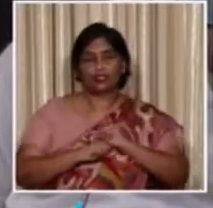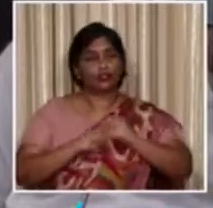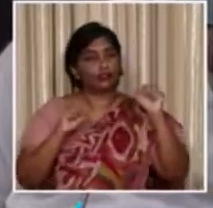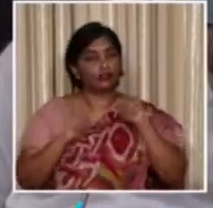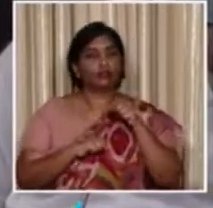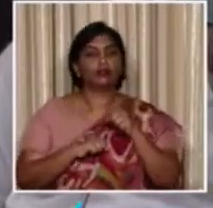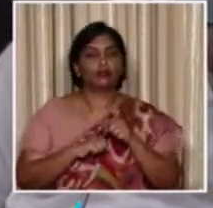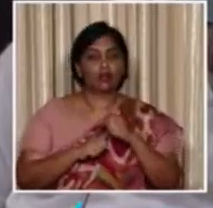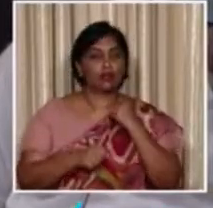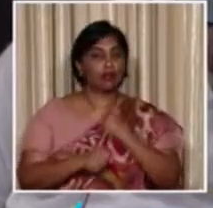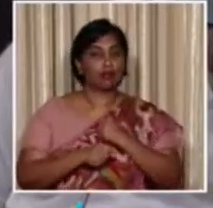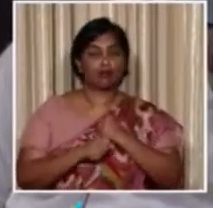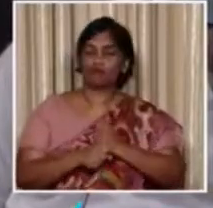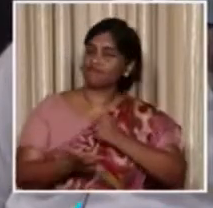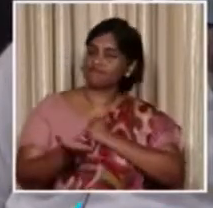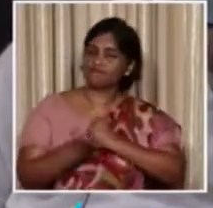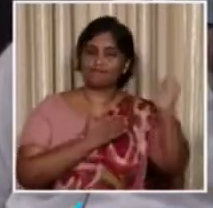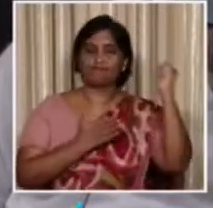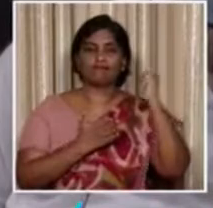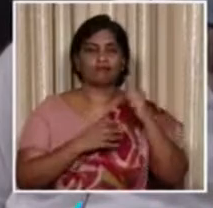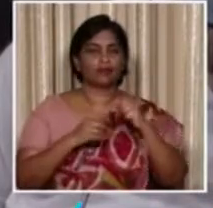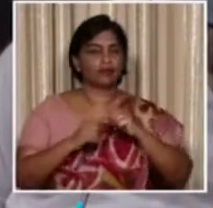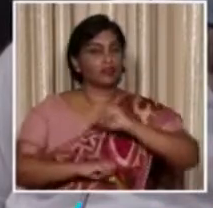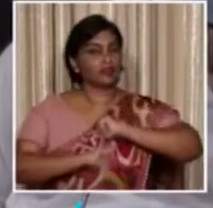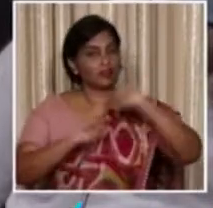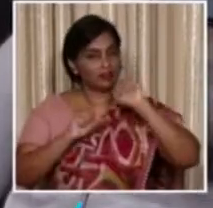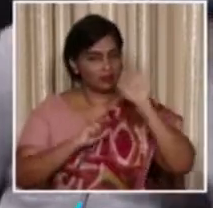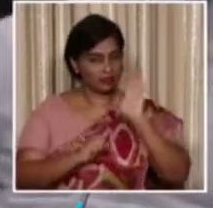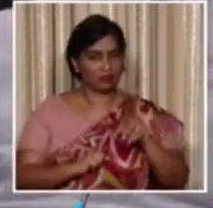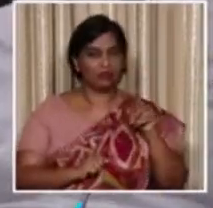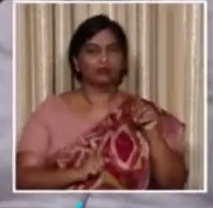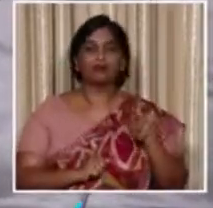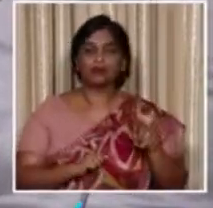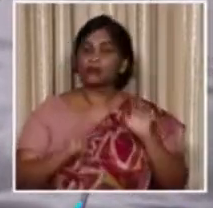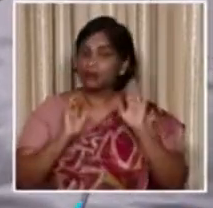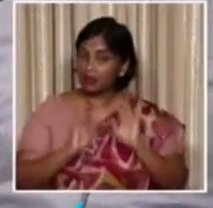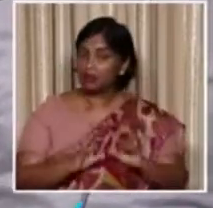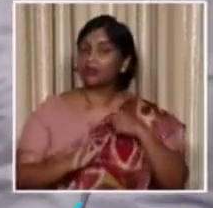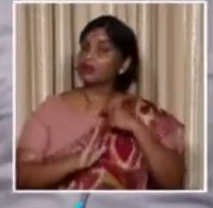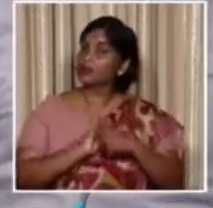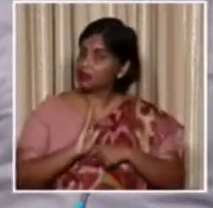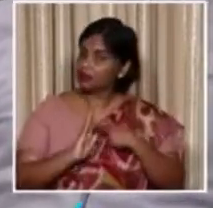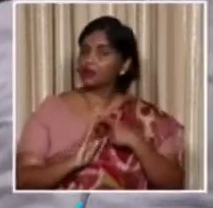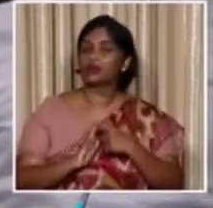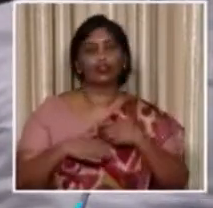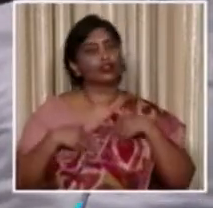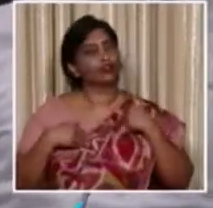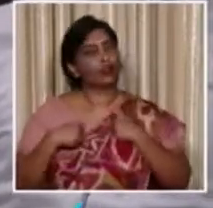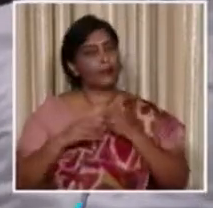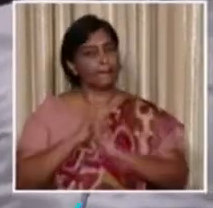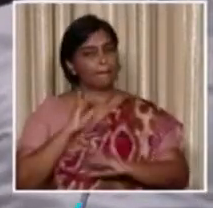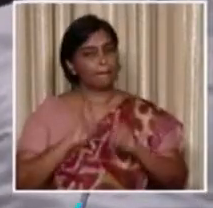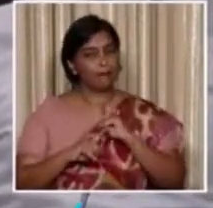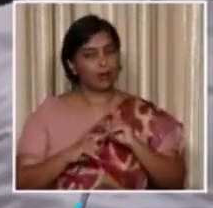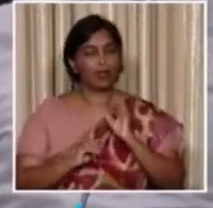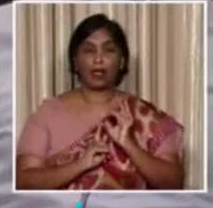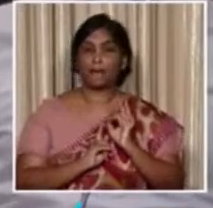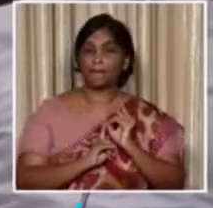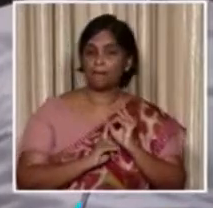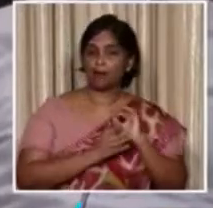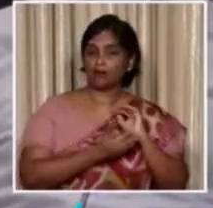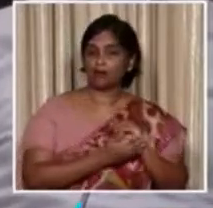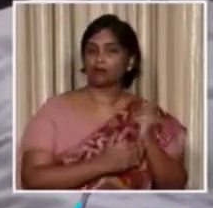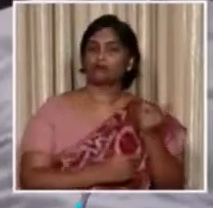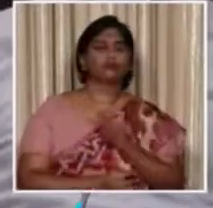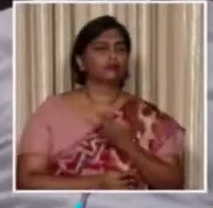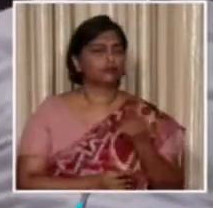ආවා. ආණ්ඩුව පෙරළන තත්ත්වයට ඒක කතා කරන්න පටන් ගත්තා. නමුත් මේ රටේ සෞඛ්‍ය අමාත්‍යාංශය සහ පෞද්ගලික අංශගත්